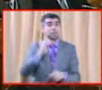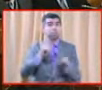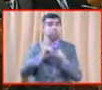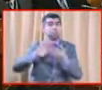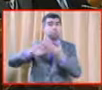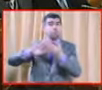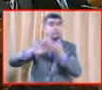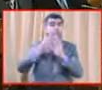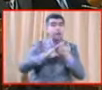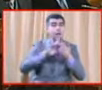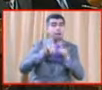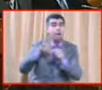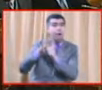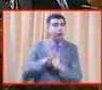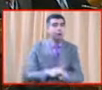الجمعيات التي تم إقصاؤها